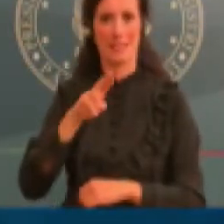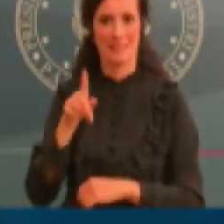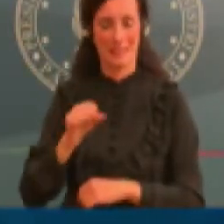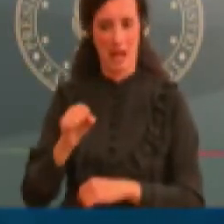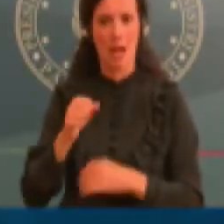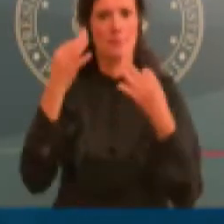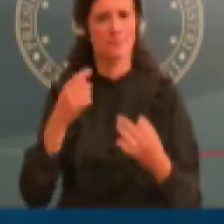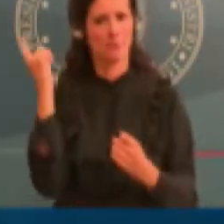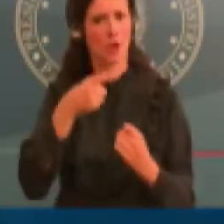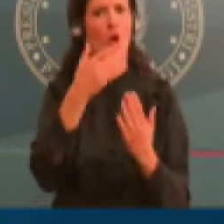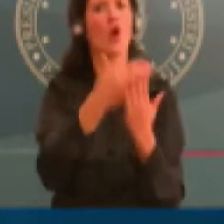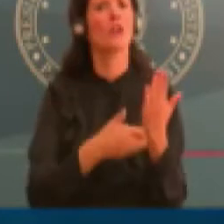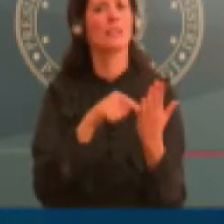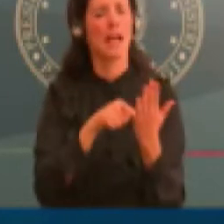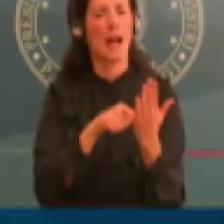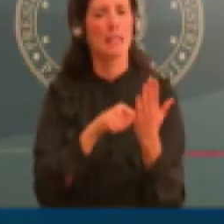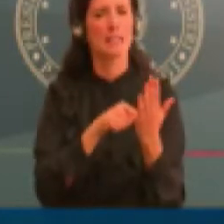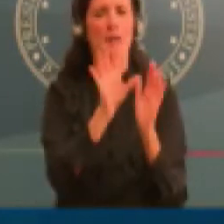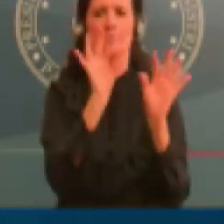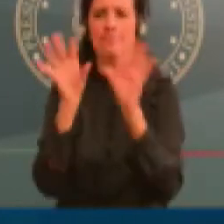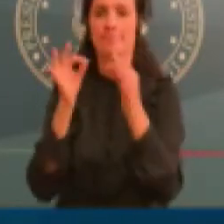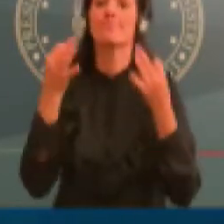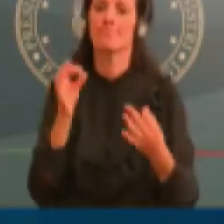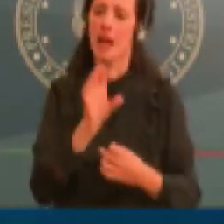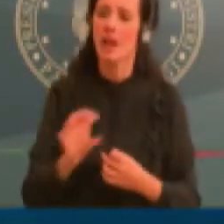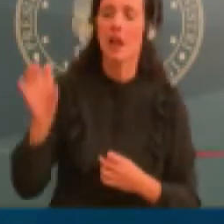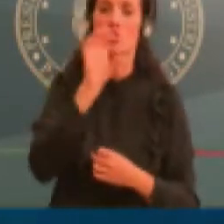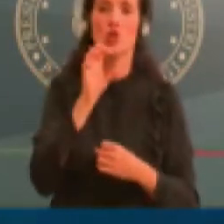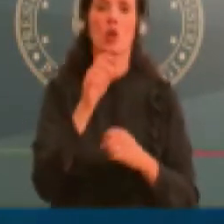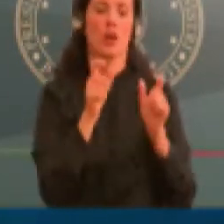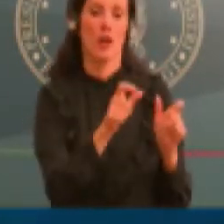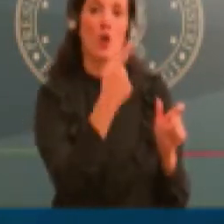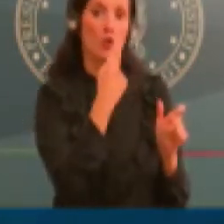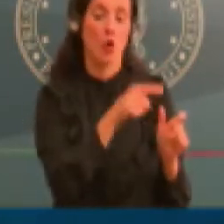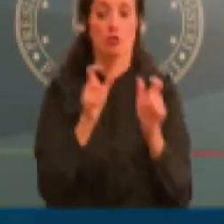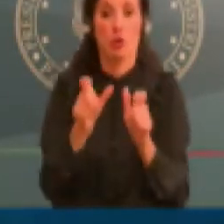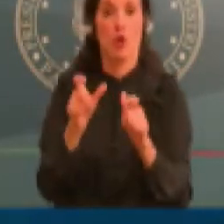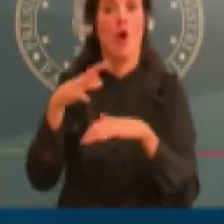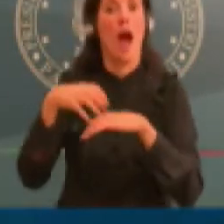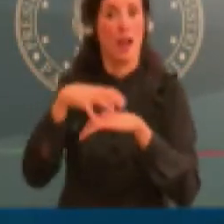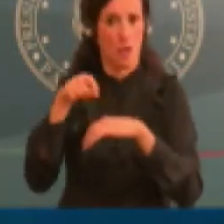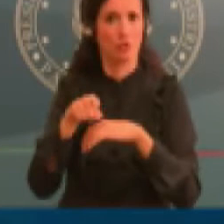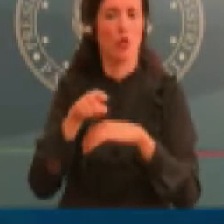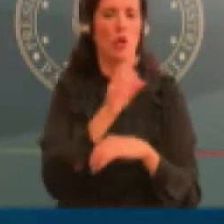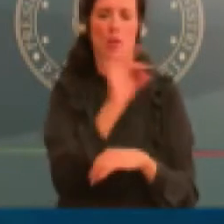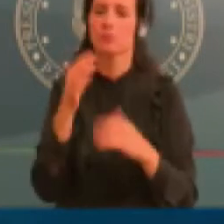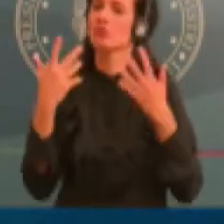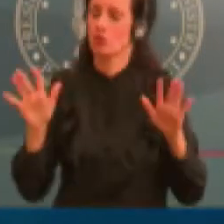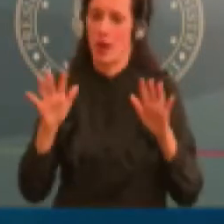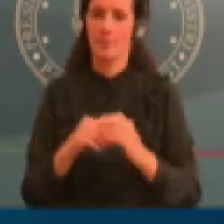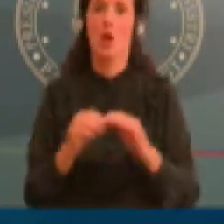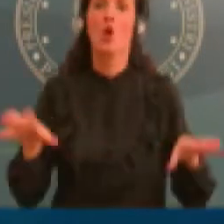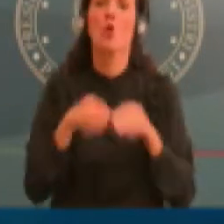arancione. Partiamo dall'area gialla, con criticità moderata. In quest'area, all'esito